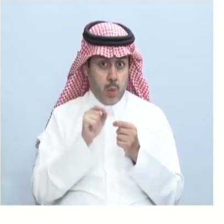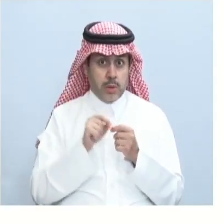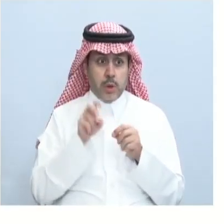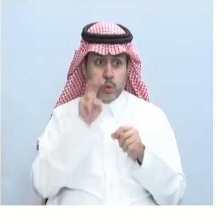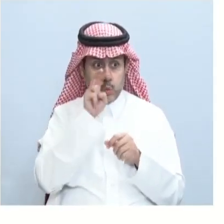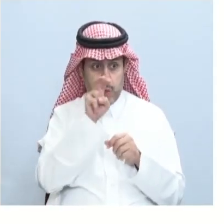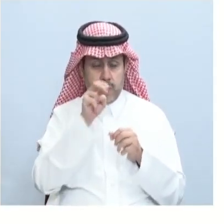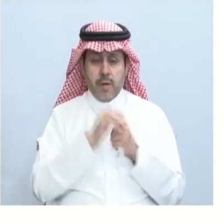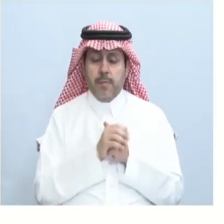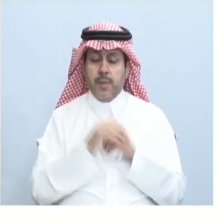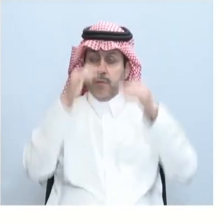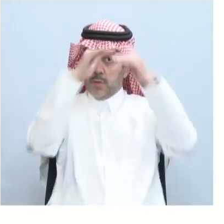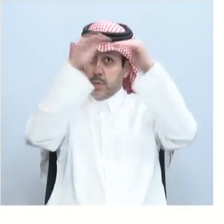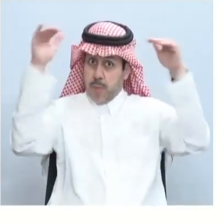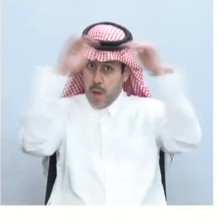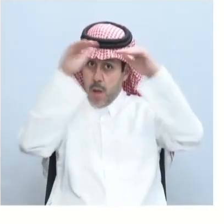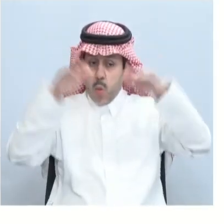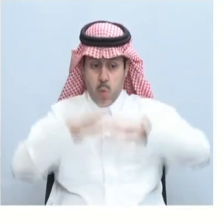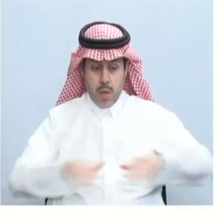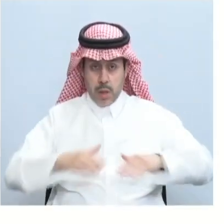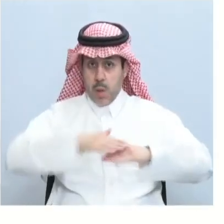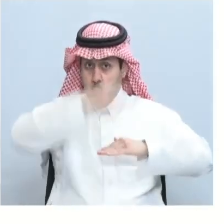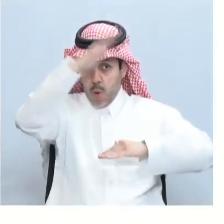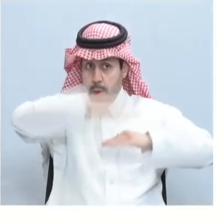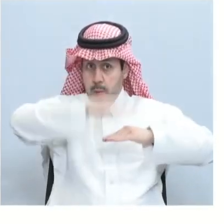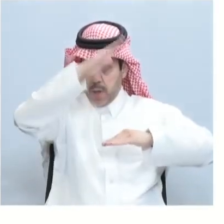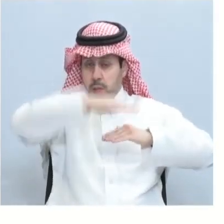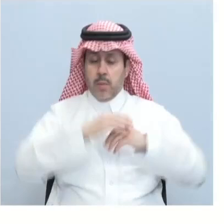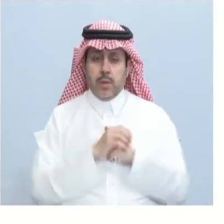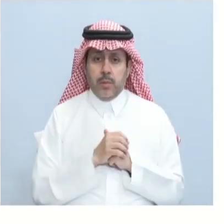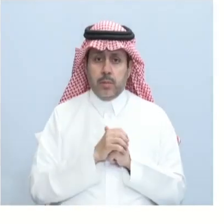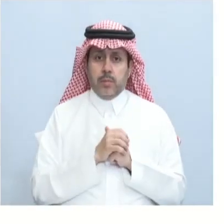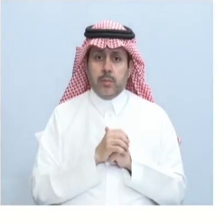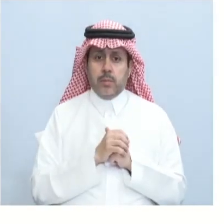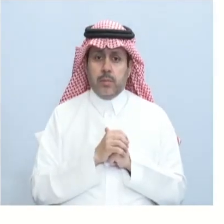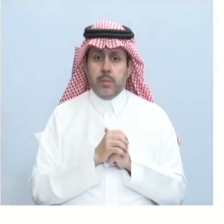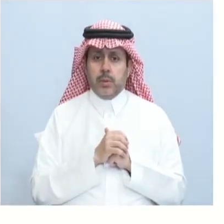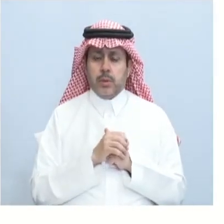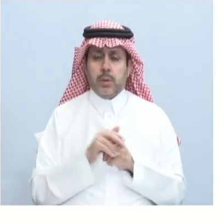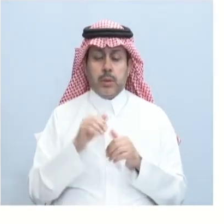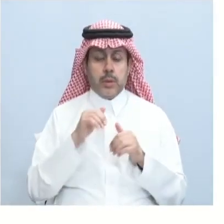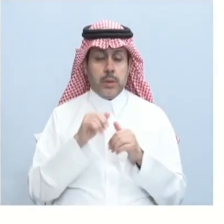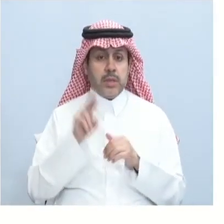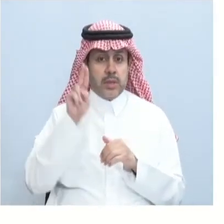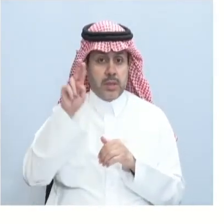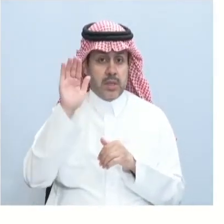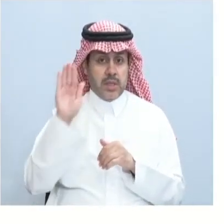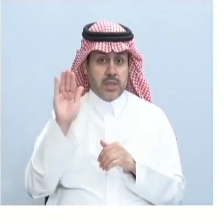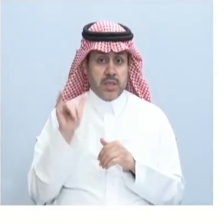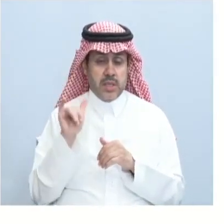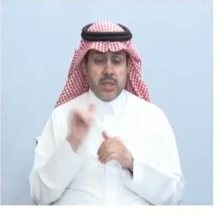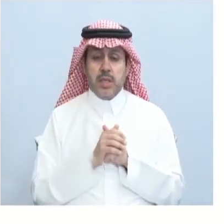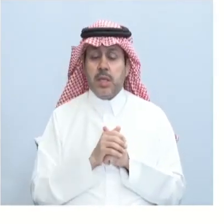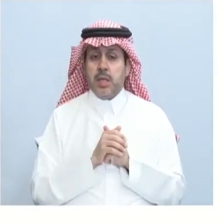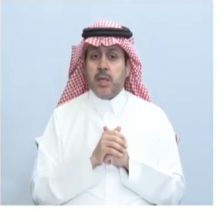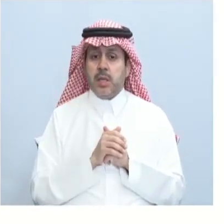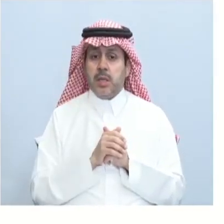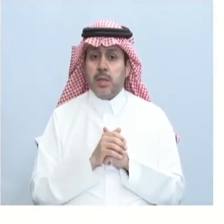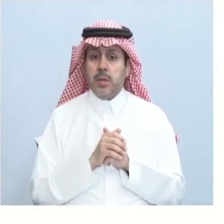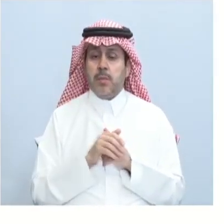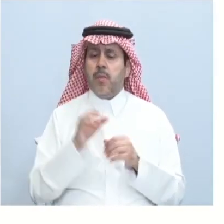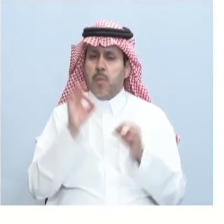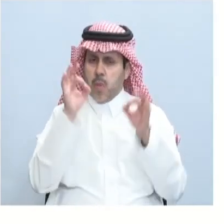نراها في السماء والارض و ما بينهما تسير وفق اراده الهيه وسنه ربانيه